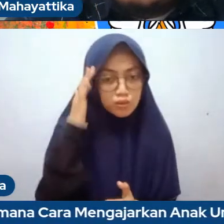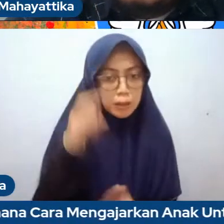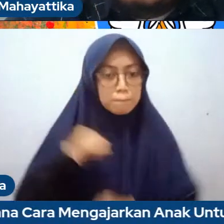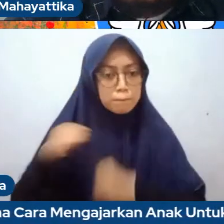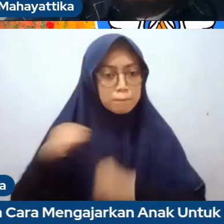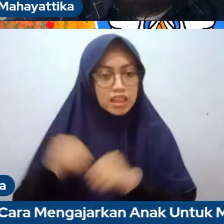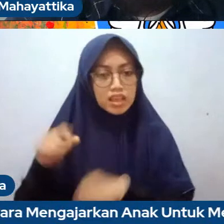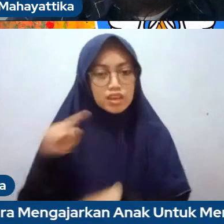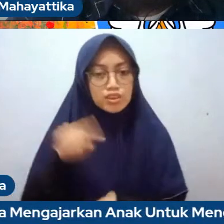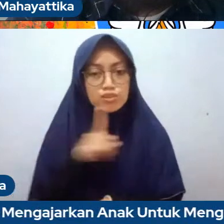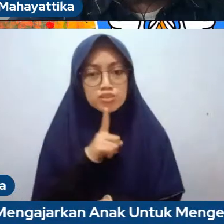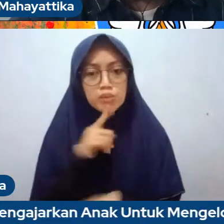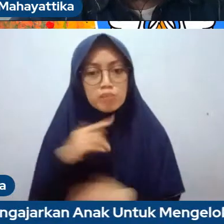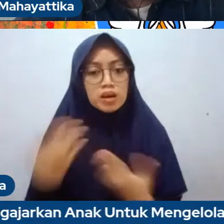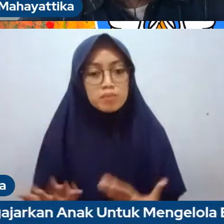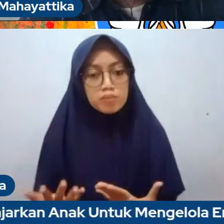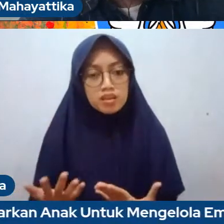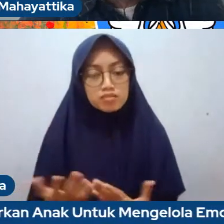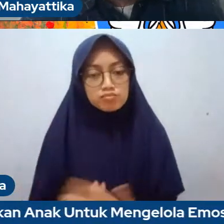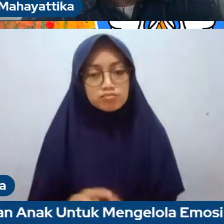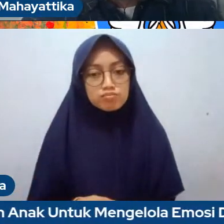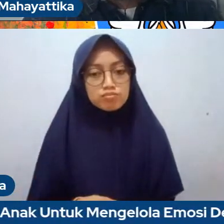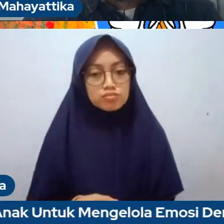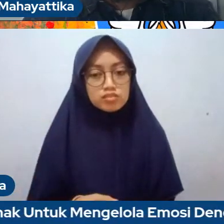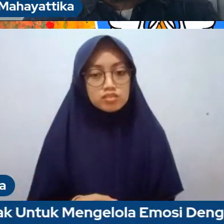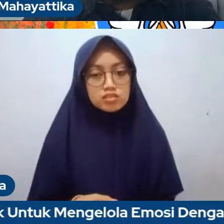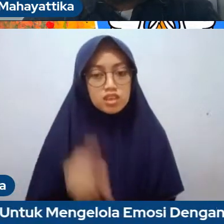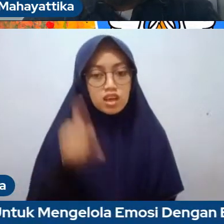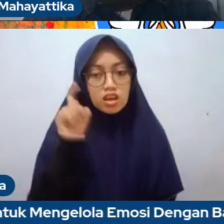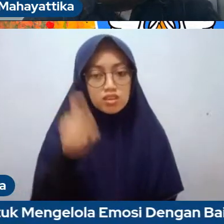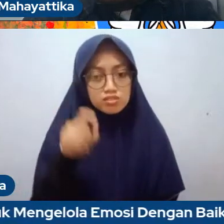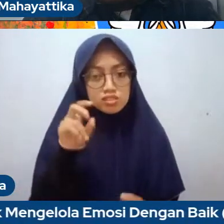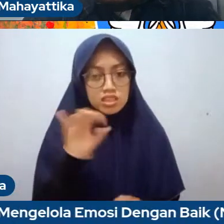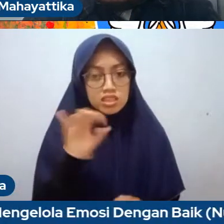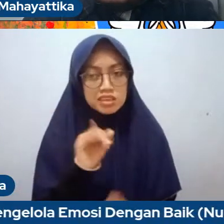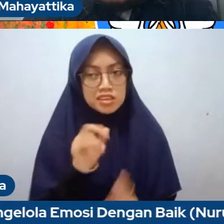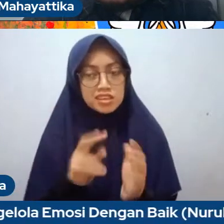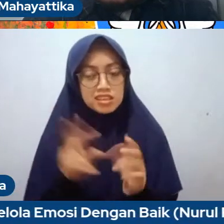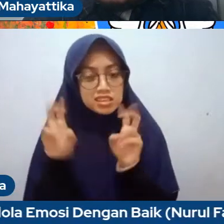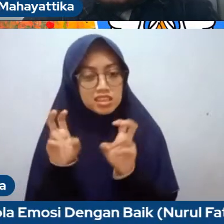karena apa, ya? Iya. Jadi harus menginvestigasi, punya